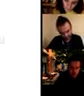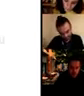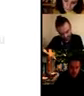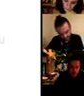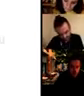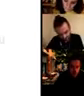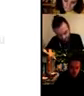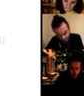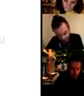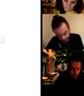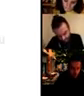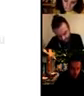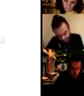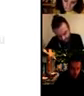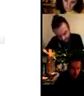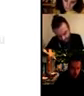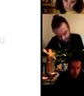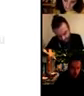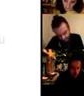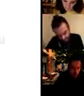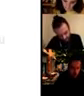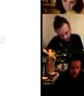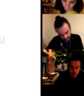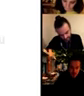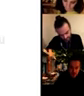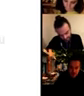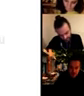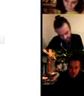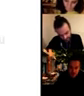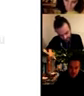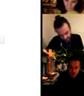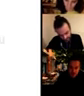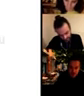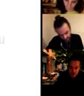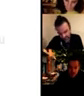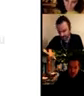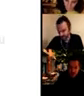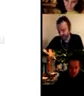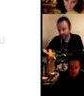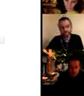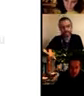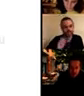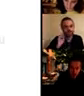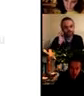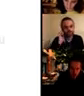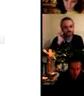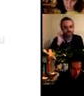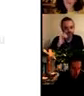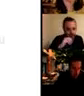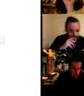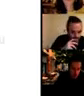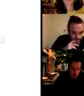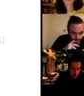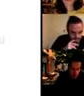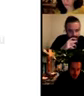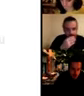için veri toplamak belki öne çıkıyor ama paydaşların desteğini sağlamak için iletişim araçları öne çıkıyor,